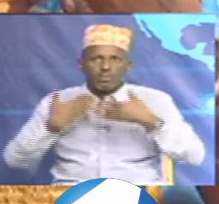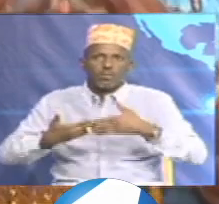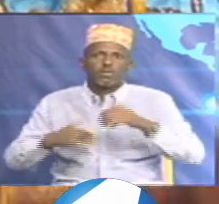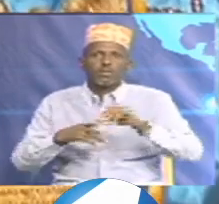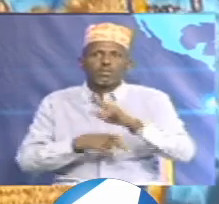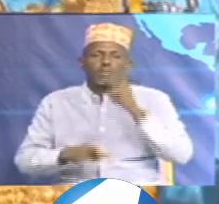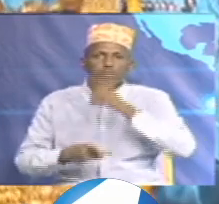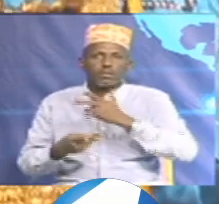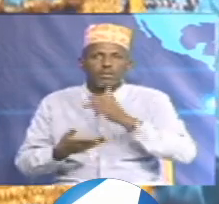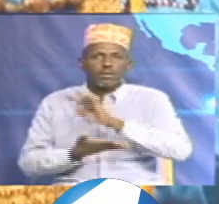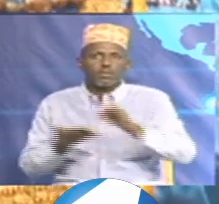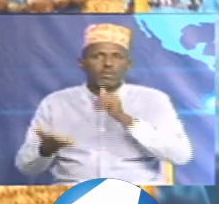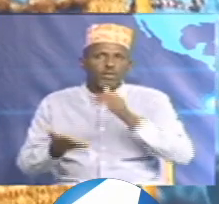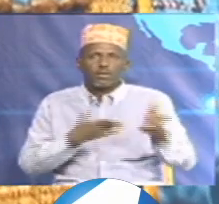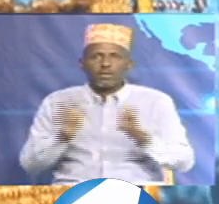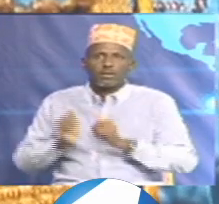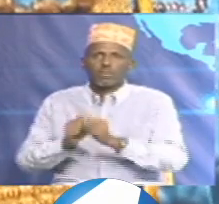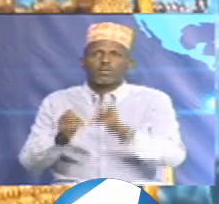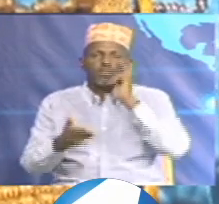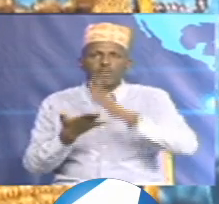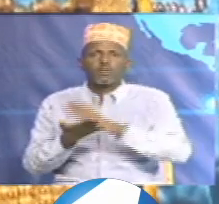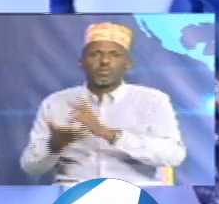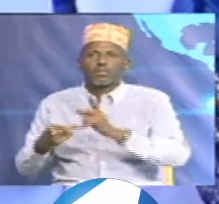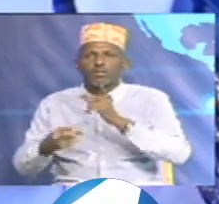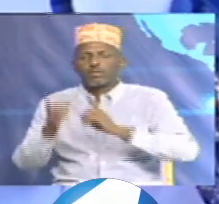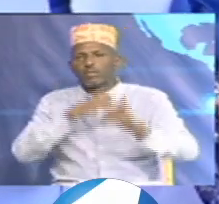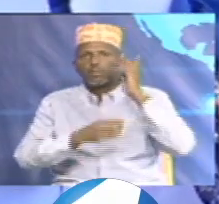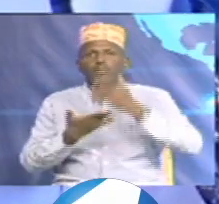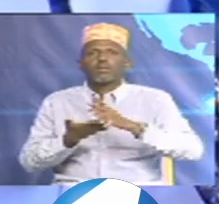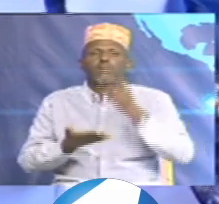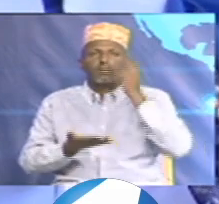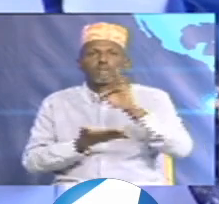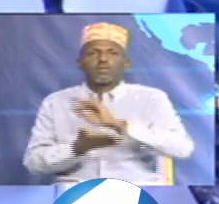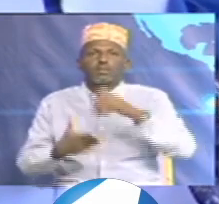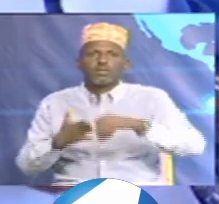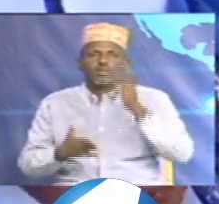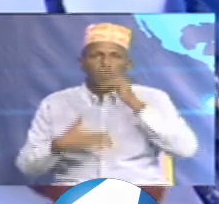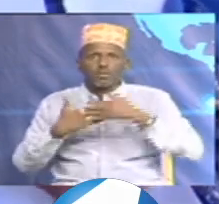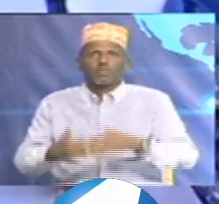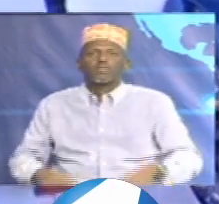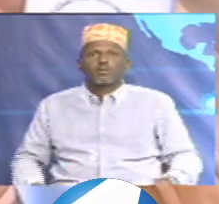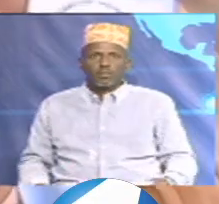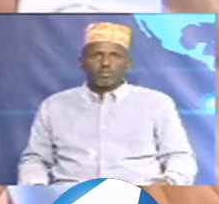juste titre d'un passé glorieux et d'un avenir politique prospère.